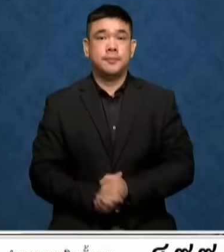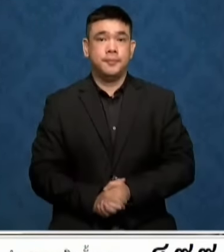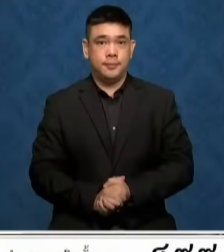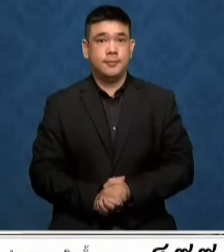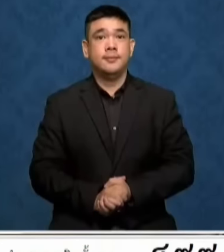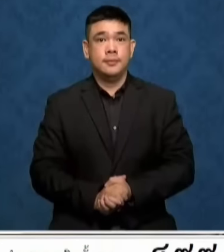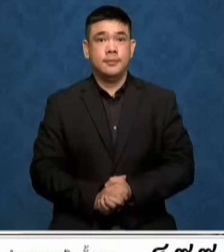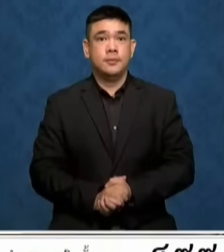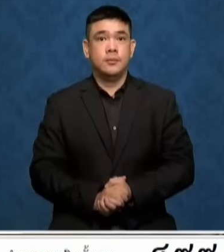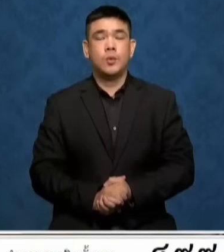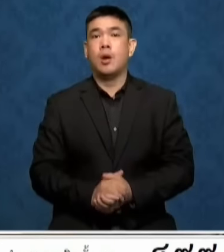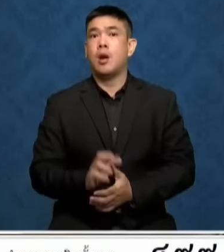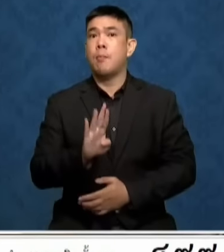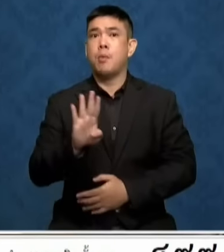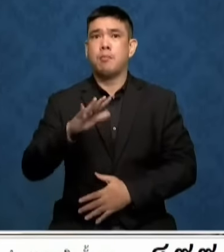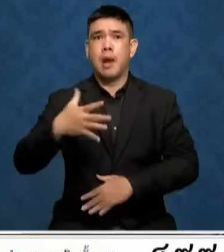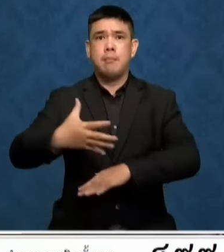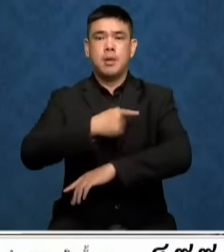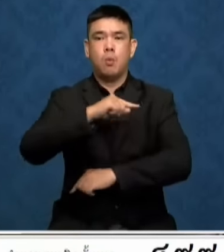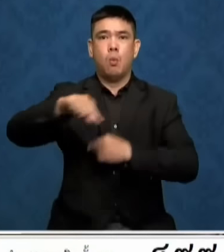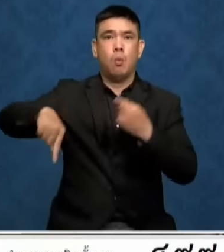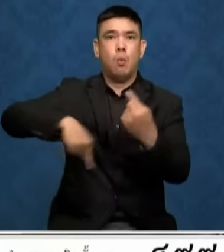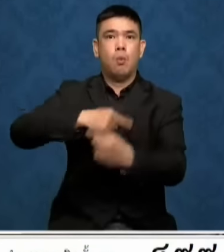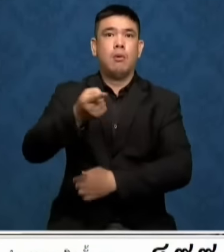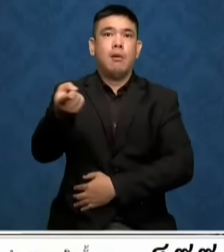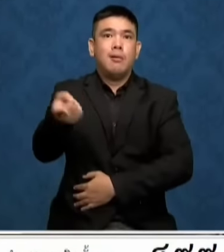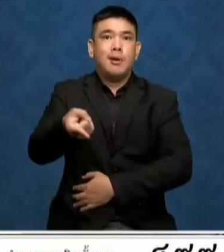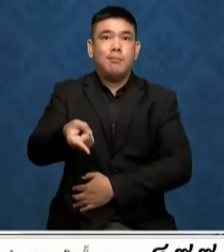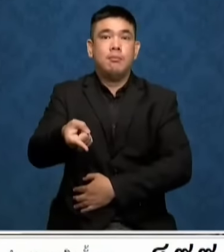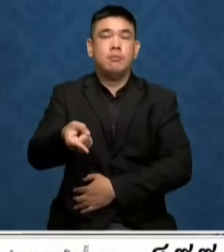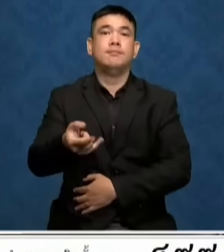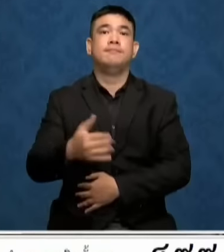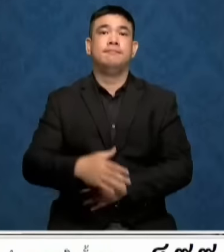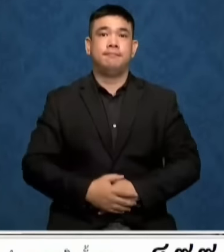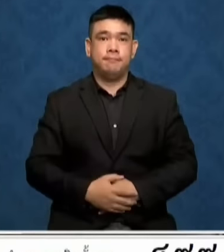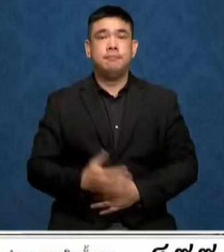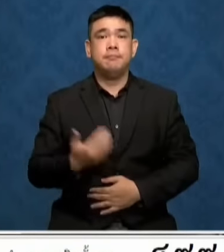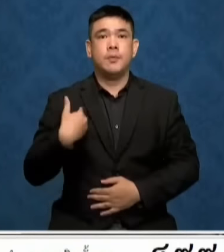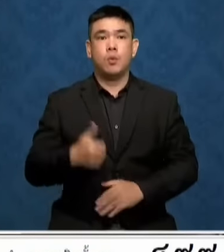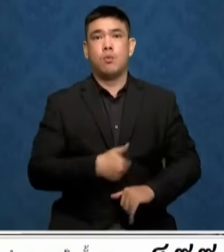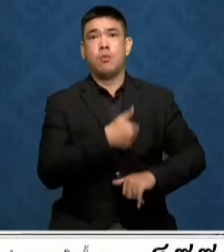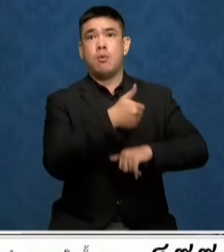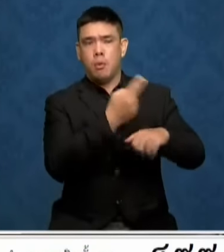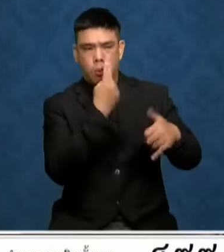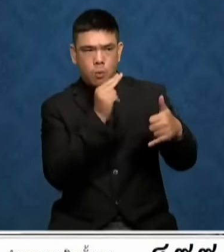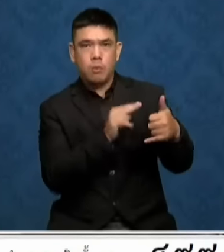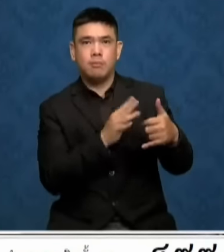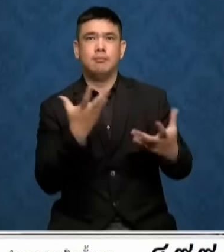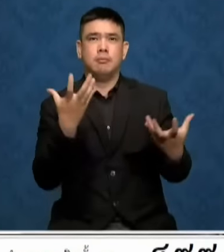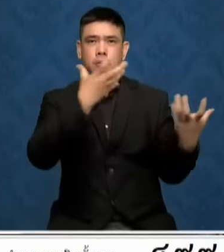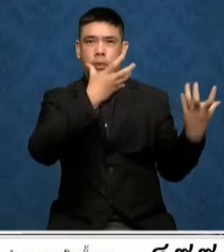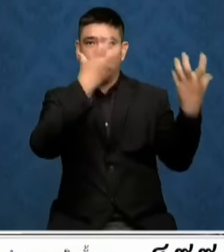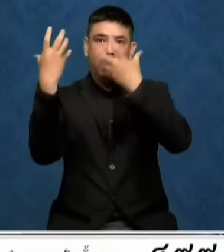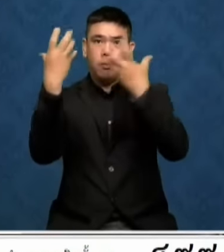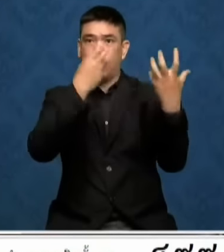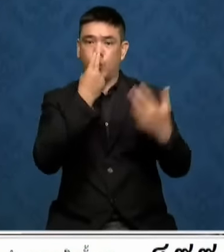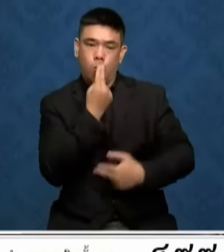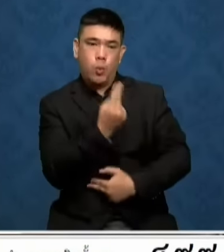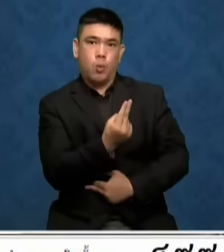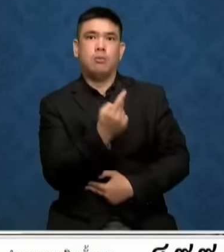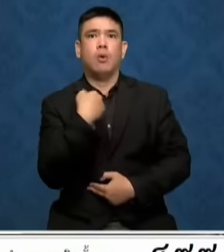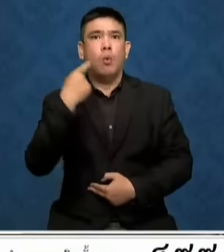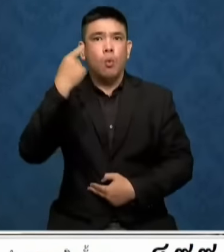ธานคะวงจรการเมืองไทยวนลูปไม่ไปไหนเลยนะคะมีฉากทัดแค่ไม่กี่ฉากที่สลับผัดเปลี่ยนหมุนเวียนกันไป